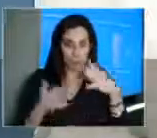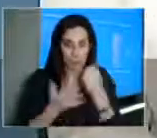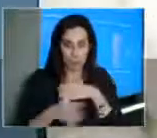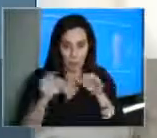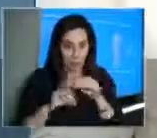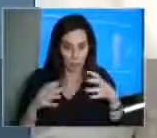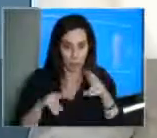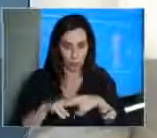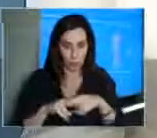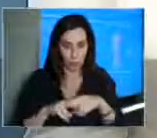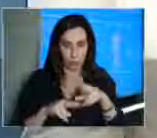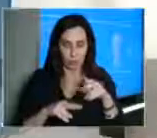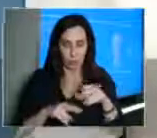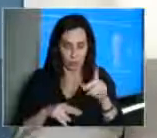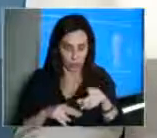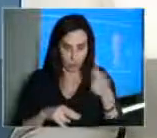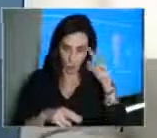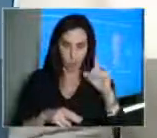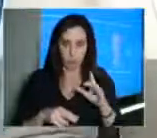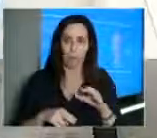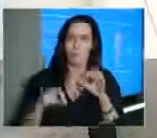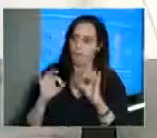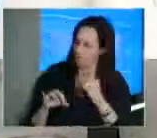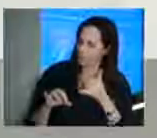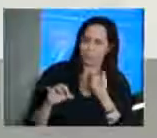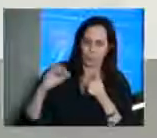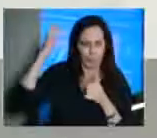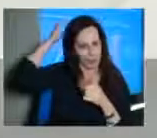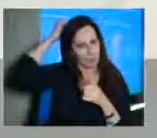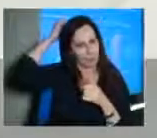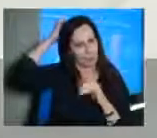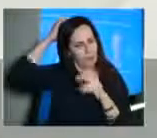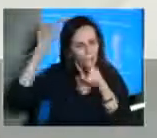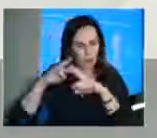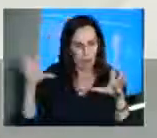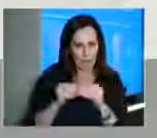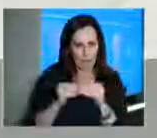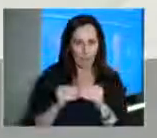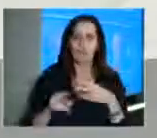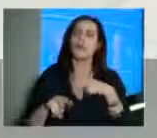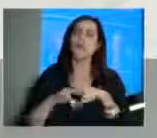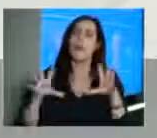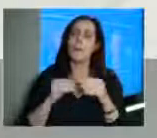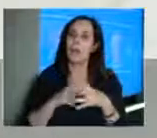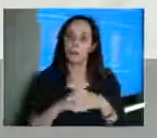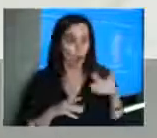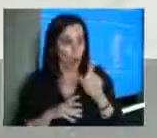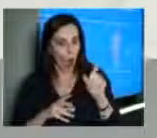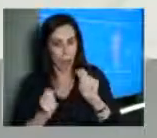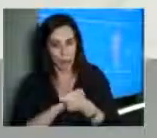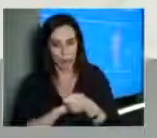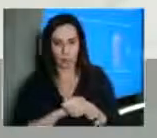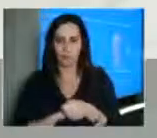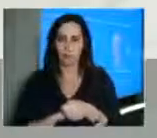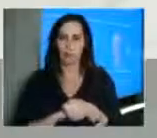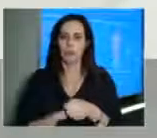את הבחירות, זה תרחיש קיים, אתה יודע, אנחנו לא יודעים, כמו שאתה אומר. אתם נשארים ביחד. קודם כל, אנחנו נשארים ביחד, כי אנחנו מאמינים אחד